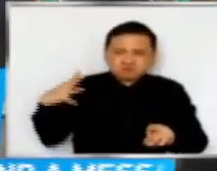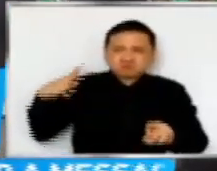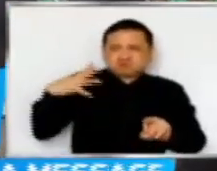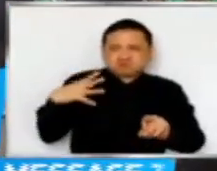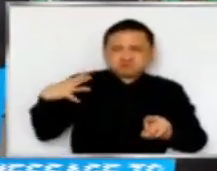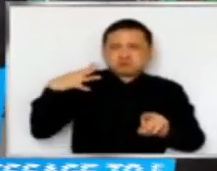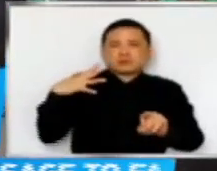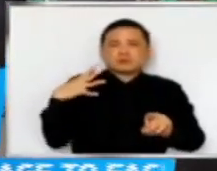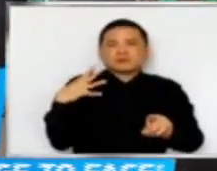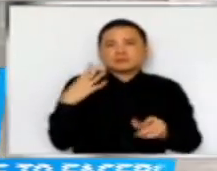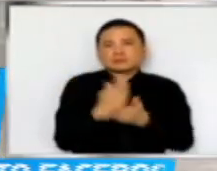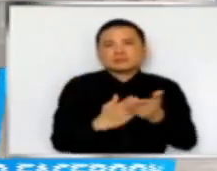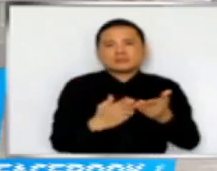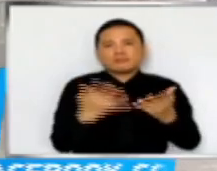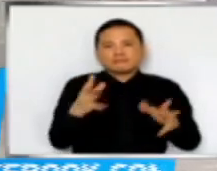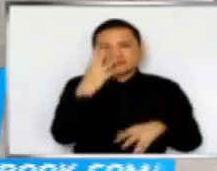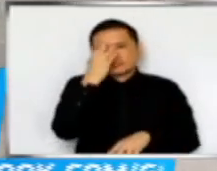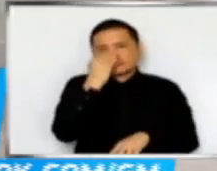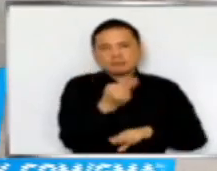natutulog.